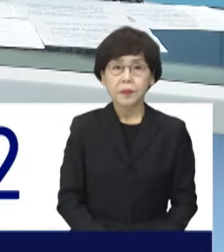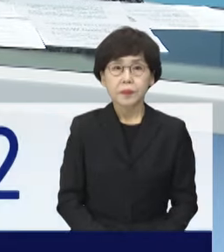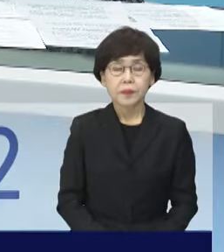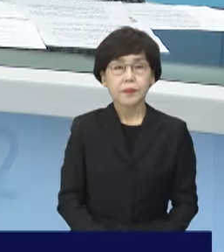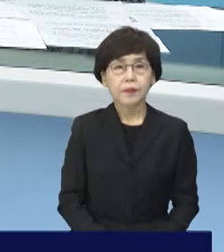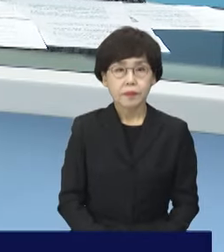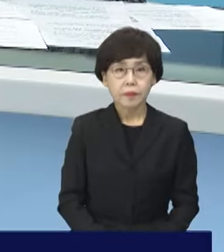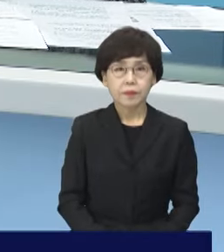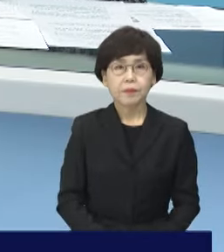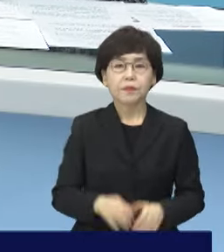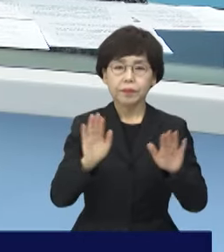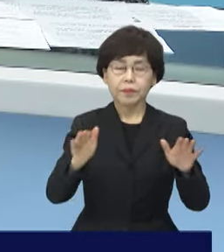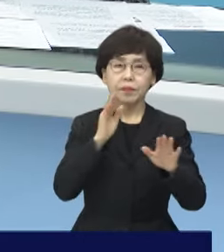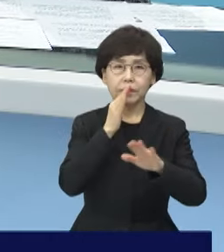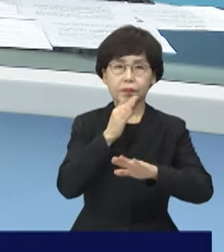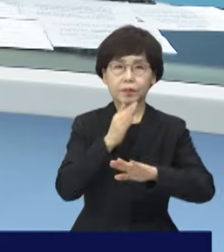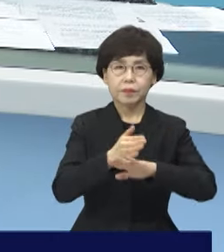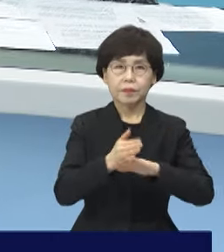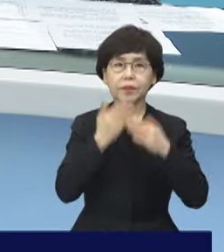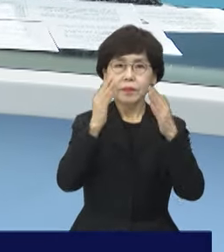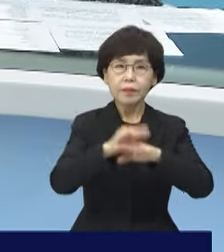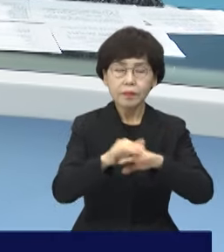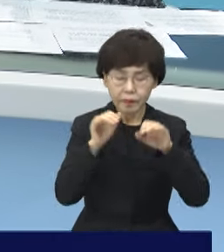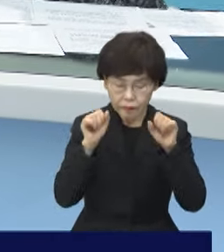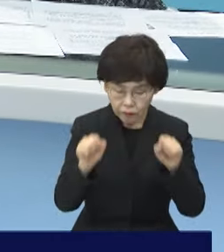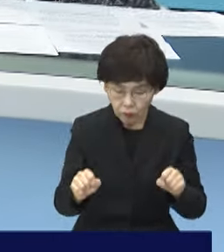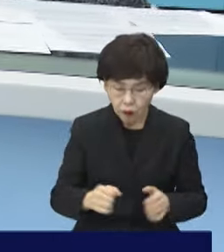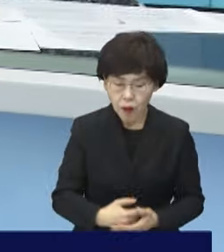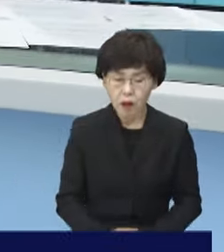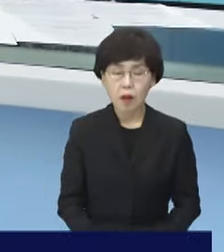해야 한다네 오늘 말씀 잘 들었습니다 고맙습니다 e